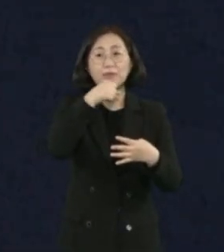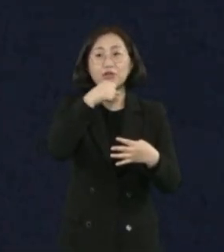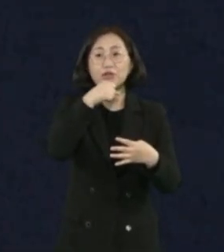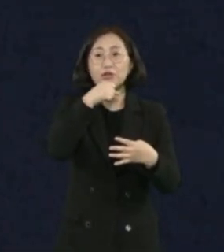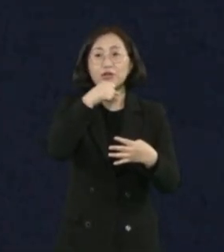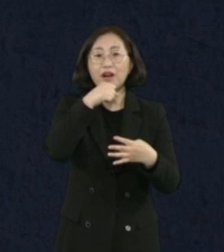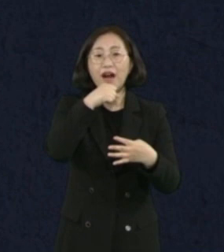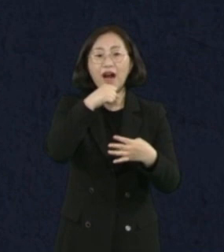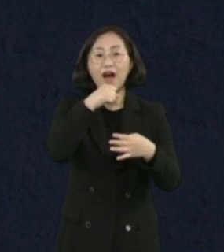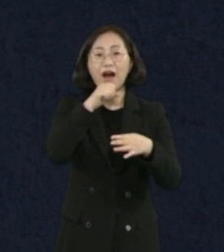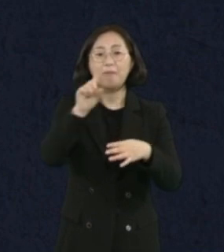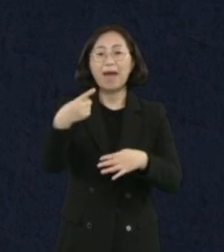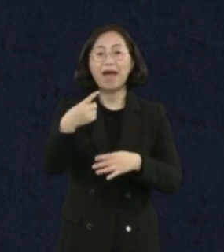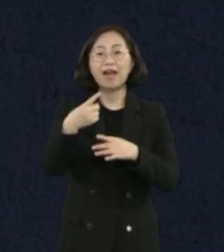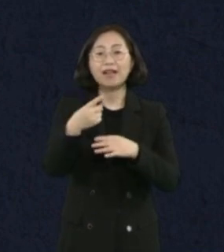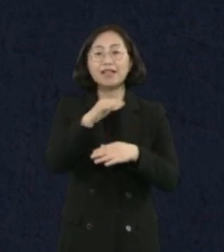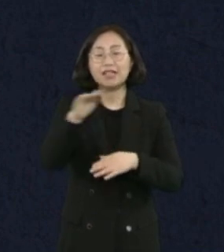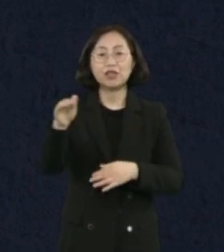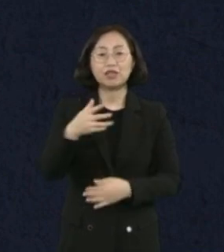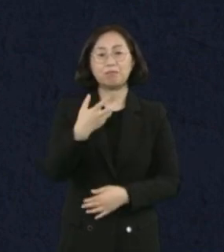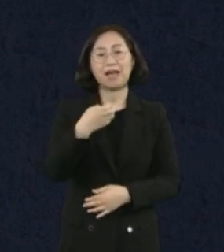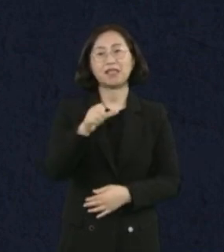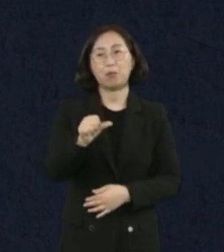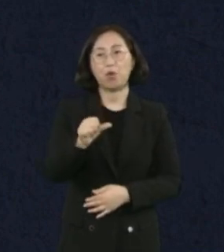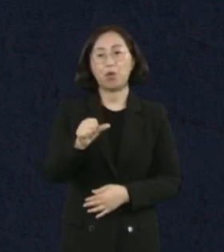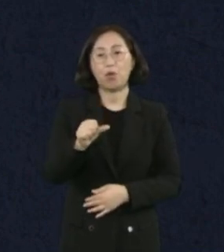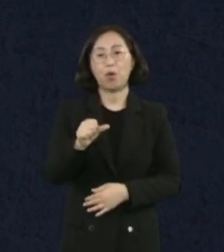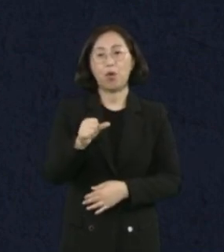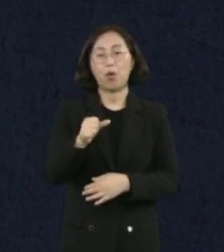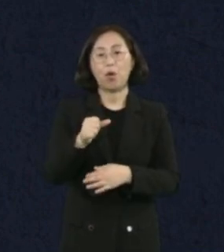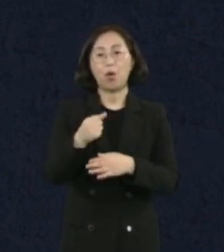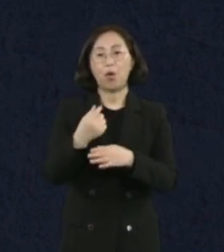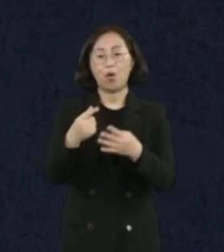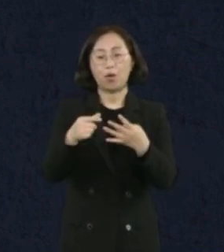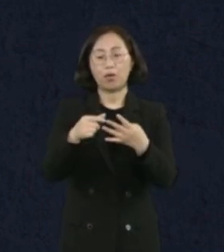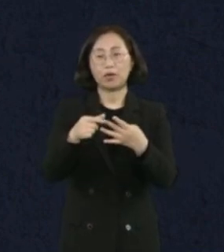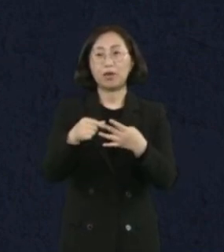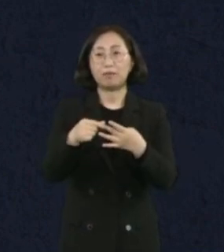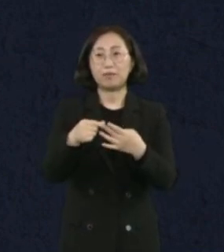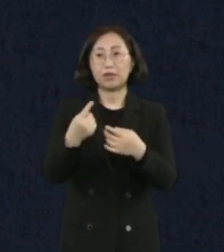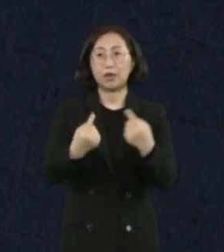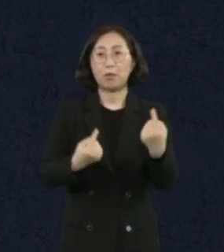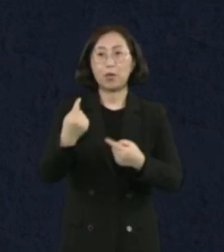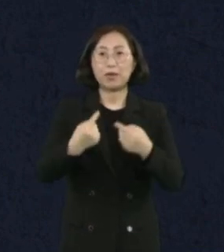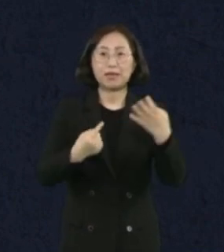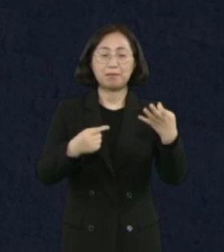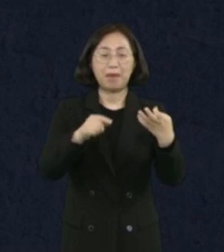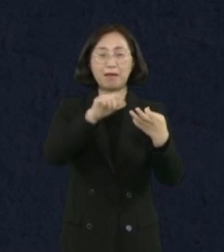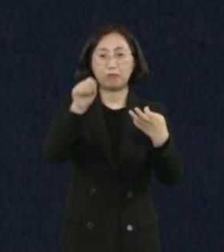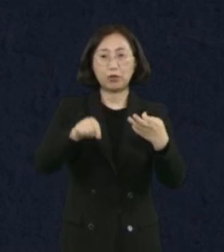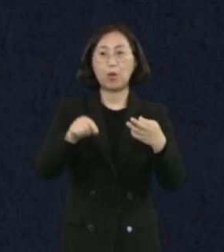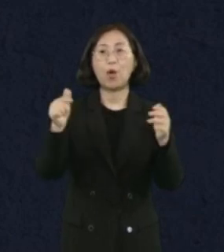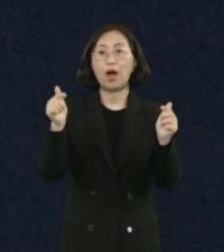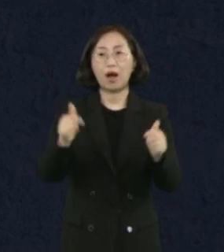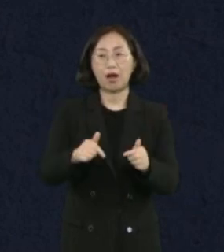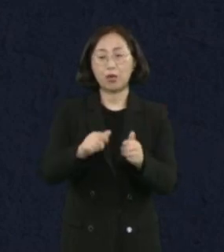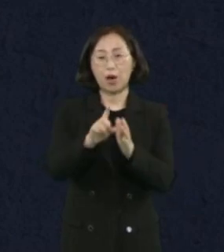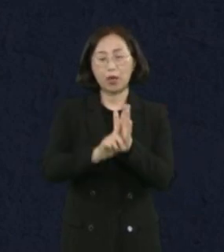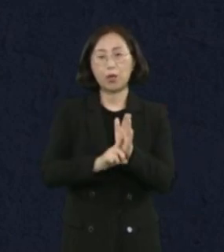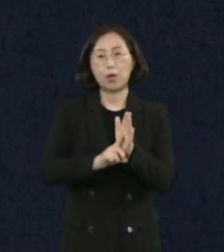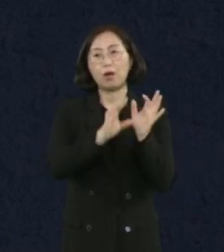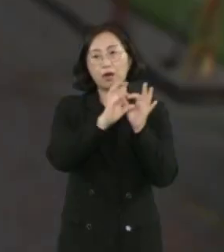전망치가 100을 기준으로 85로 전분기 대비 13포인트 하락하는 등 3분기